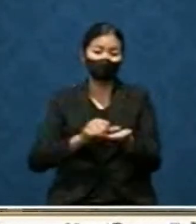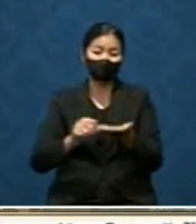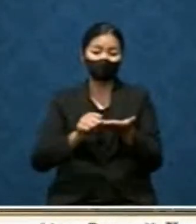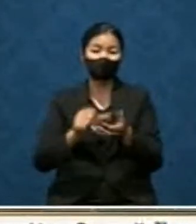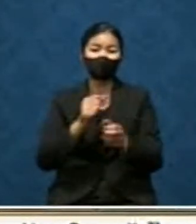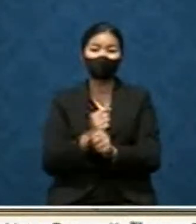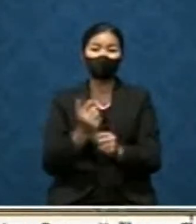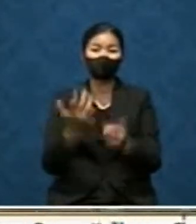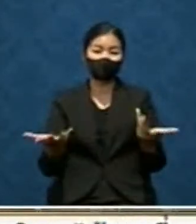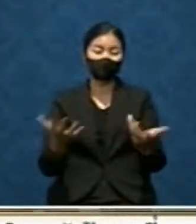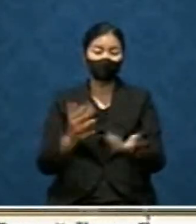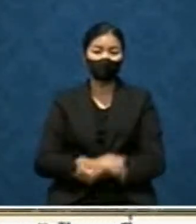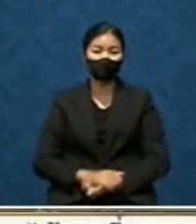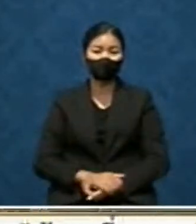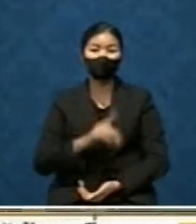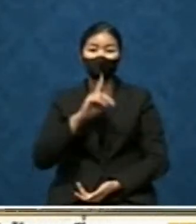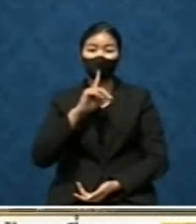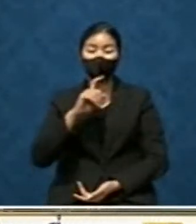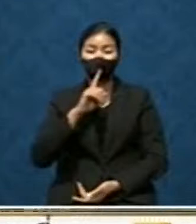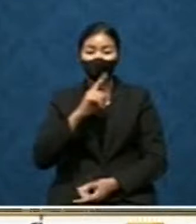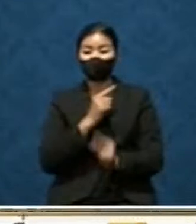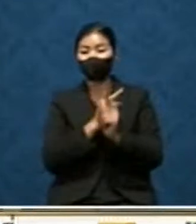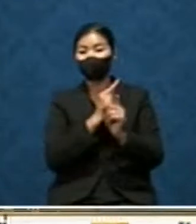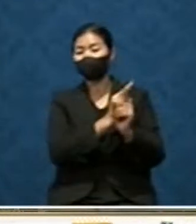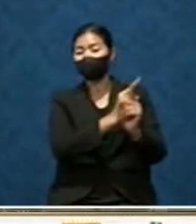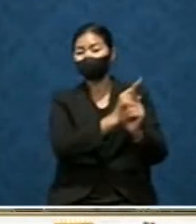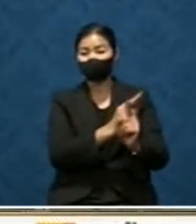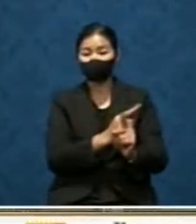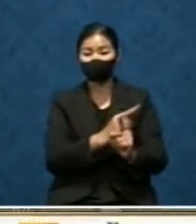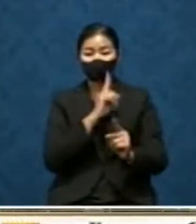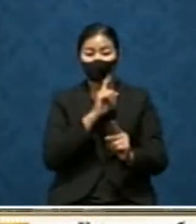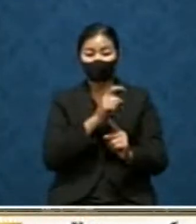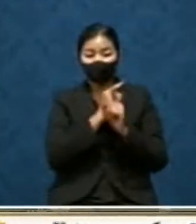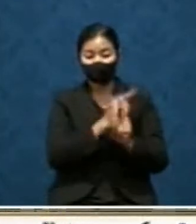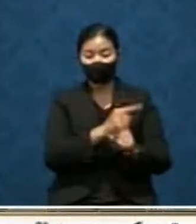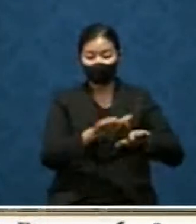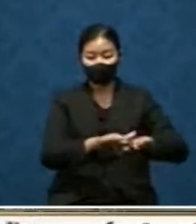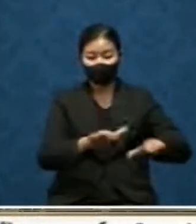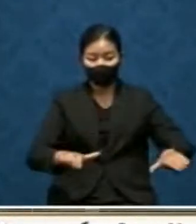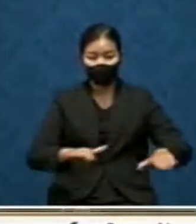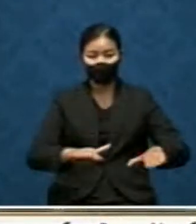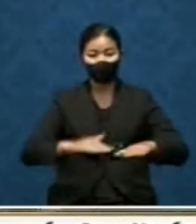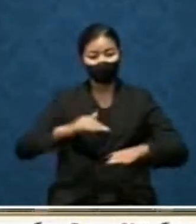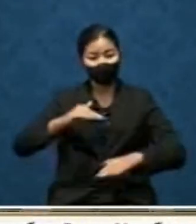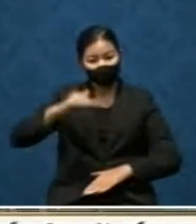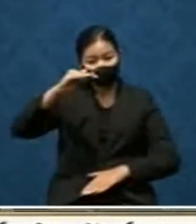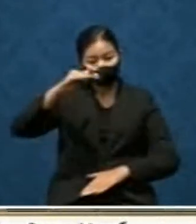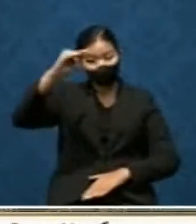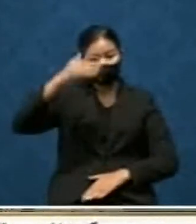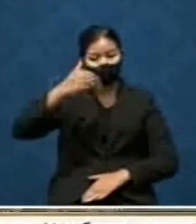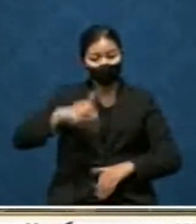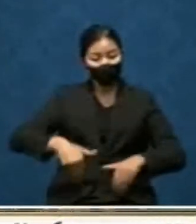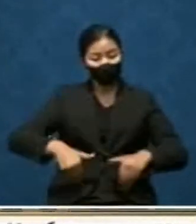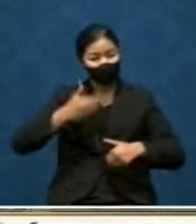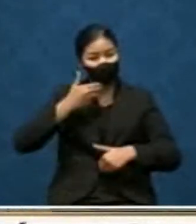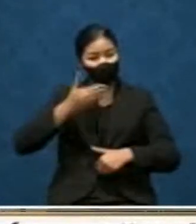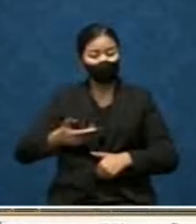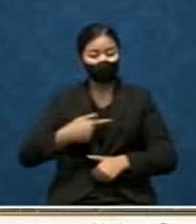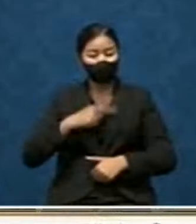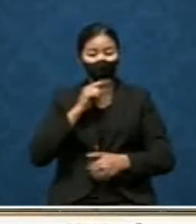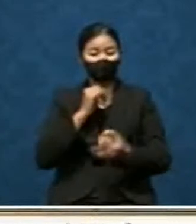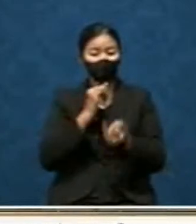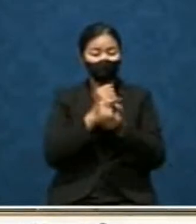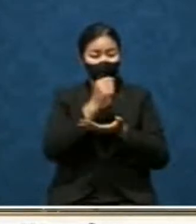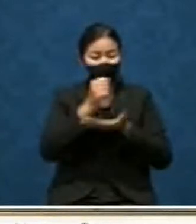ับอกวาไปติดตามคนเสรจตงแต่เด็กไปจนถึงตลอดชีวิตบอกวาไม่ติดจำนวนน้อย